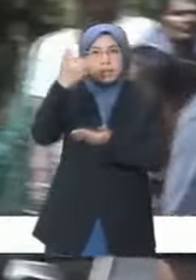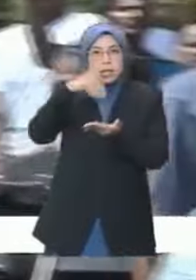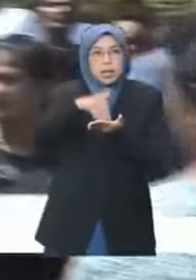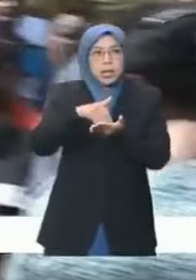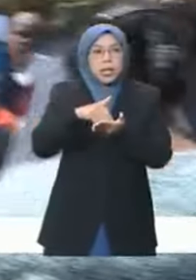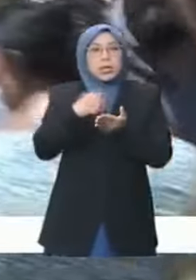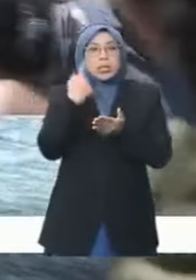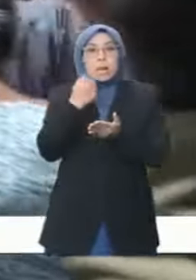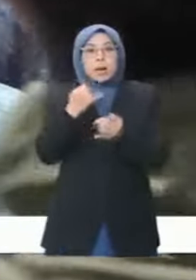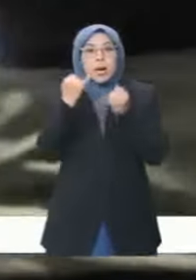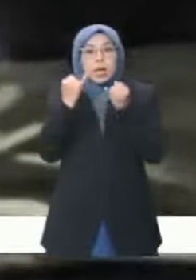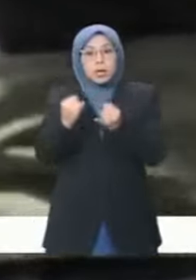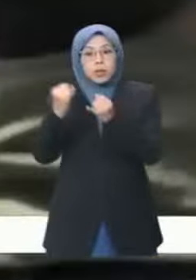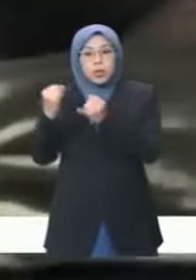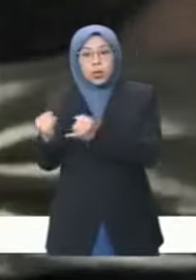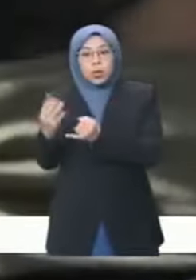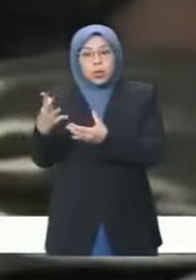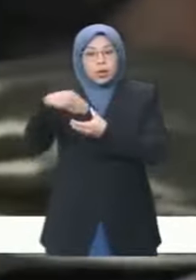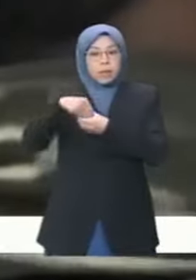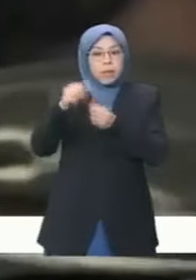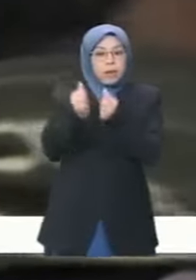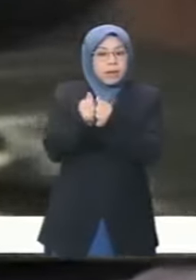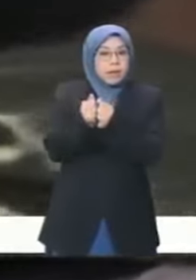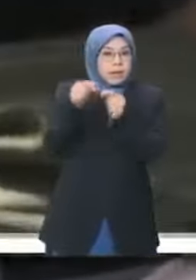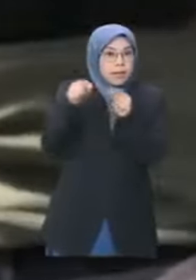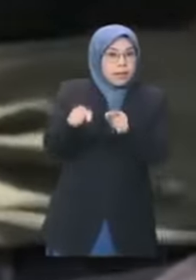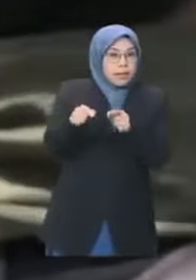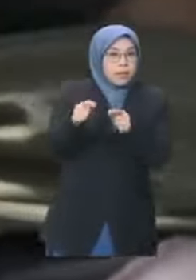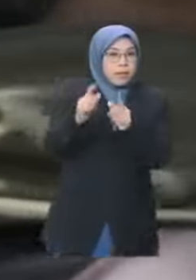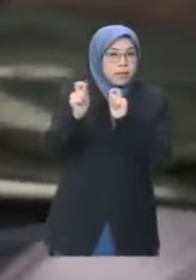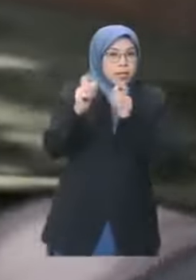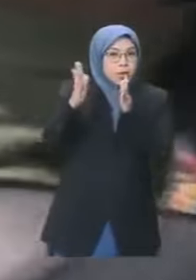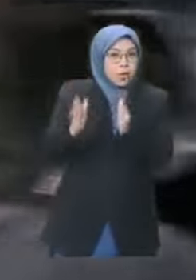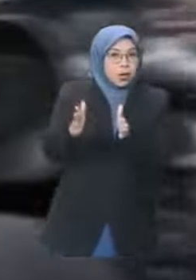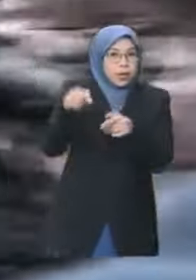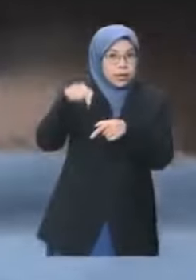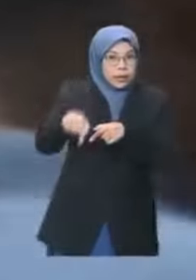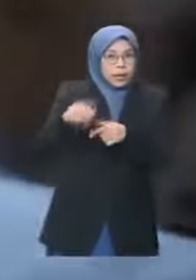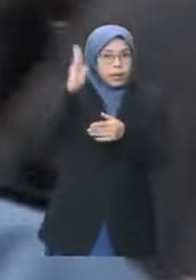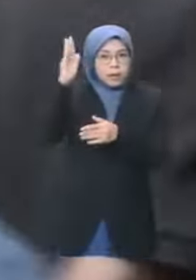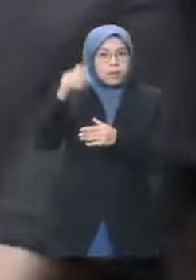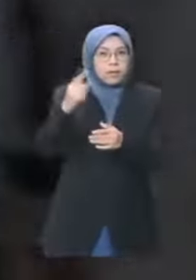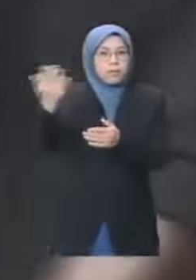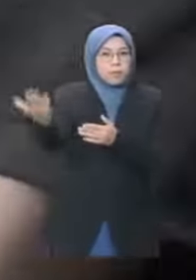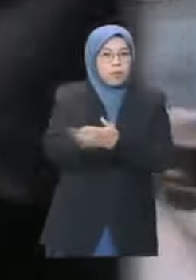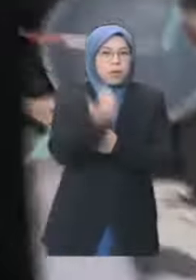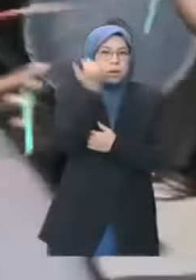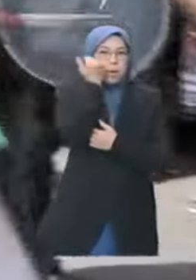individu yang terlibat dengan kes kematian pempengaruh itu akan dibawa ke muka pengadilan.